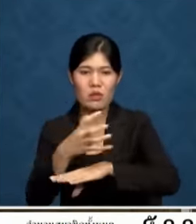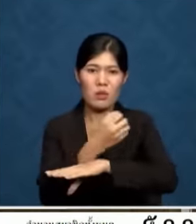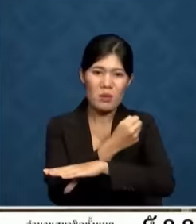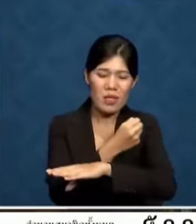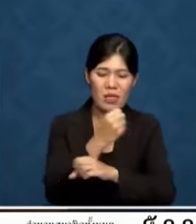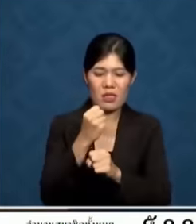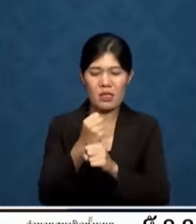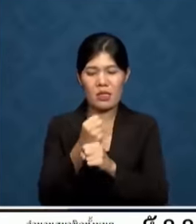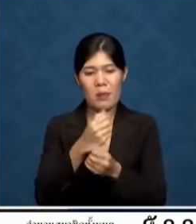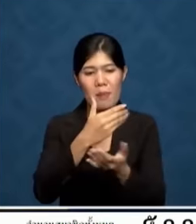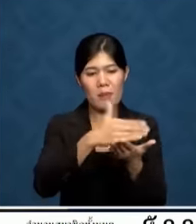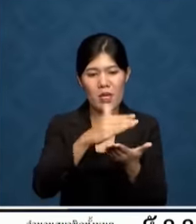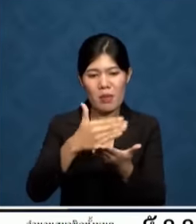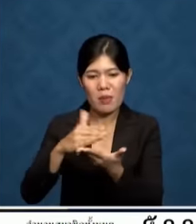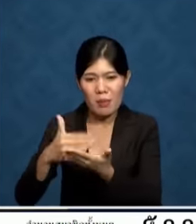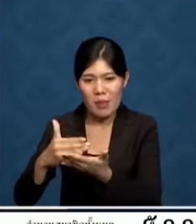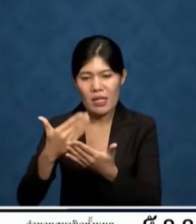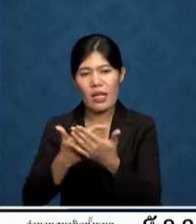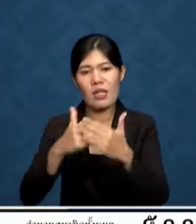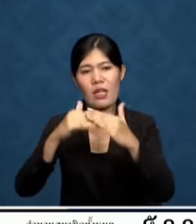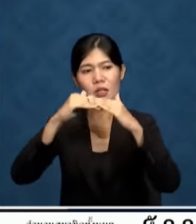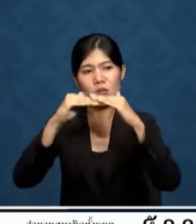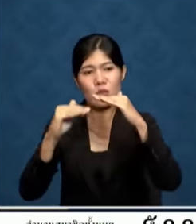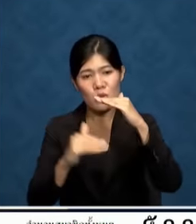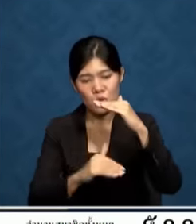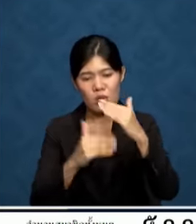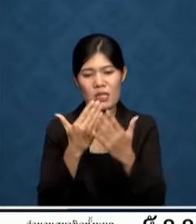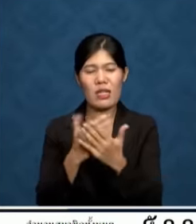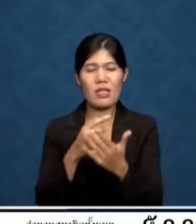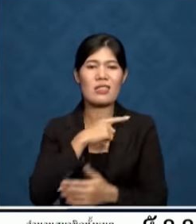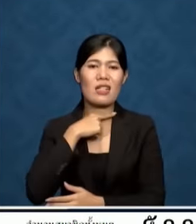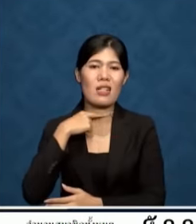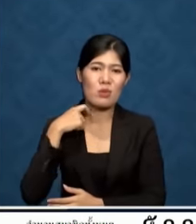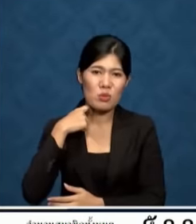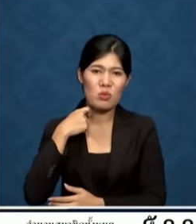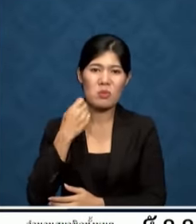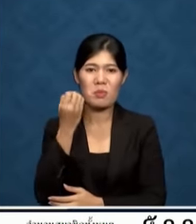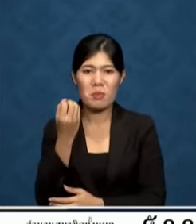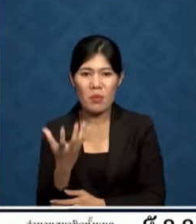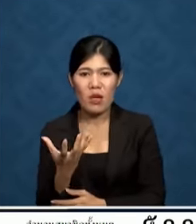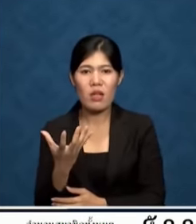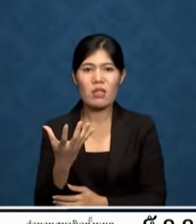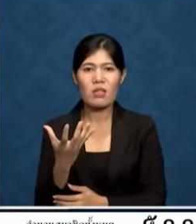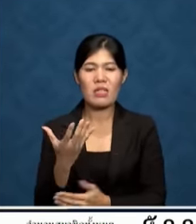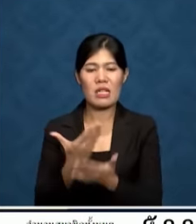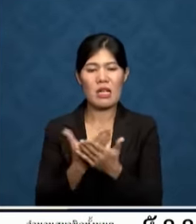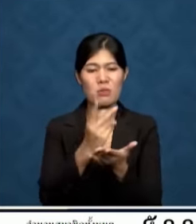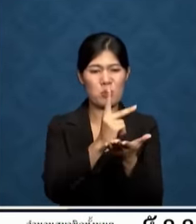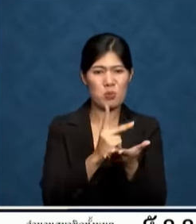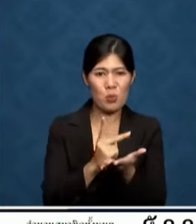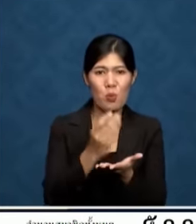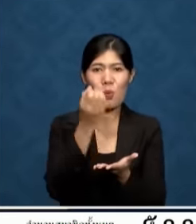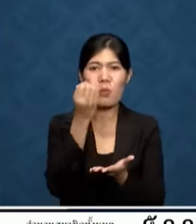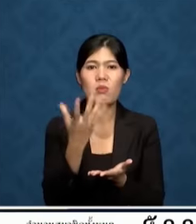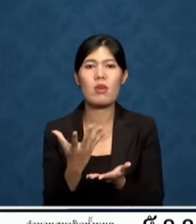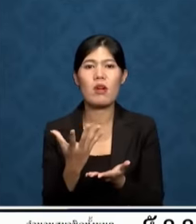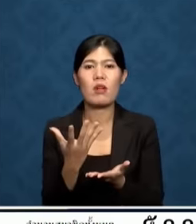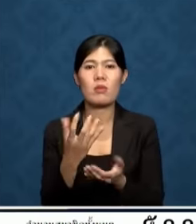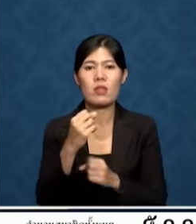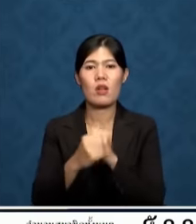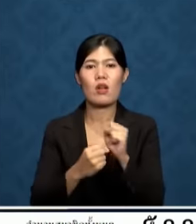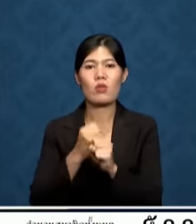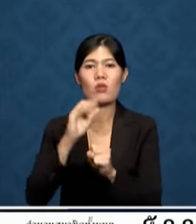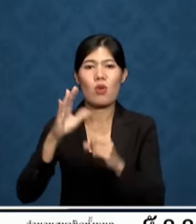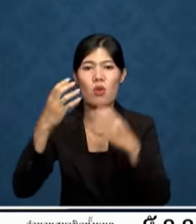ส่วนรายได้สุทธิน้อยกว่าเดิมทั้งทำงบขาดดุลมากสุดในประวัติศาสตร์ทั้งจะกู้มากขึ้นตลอดอายุรัฐบาลทั้ง